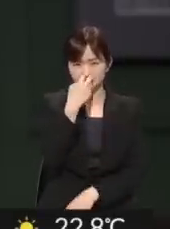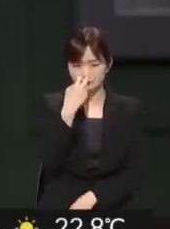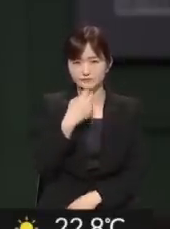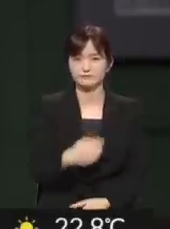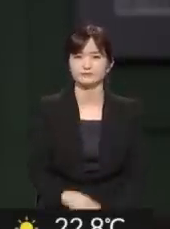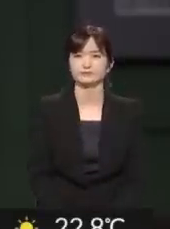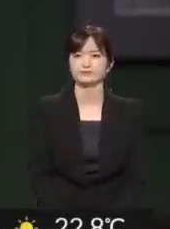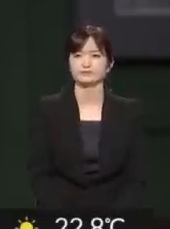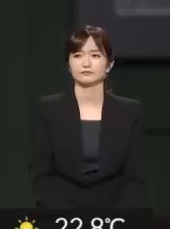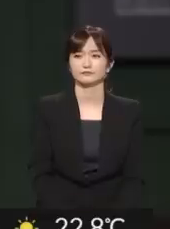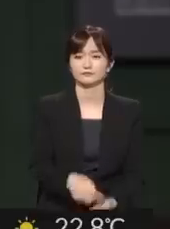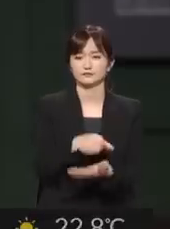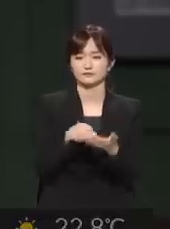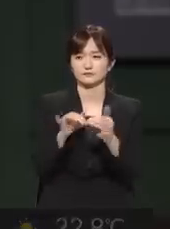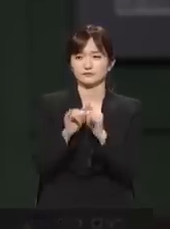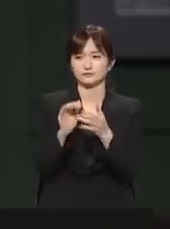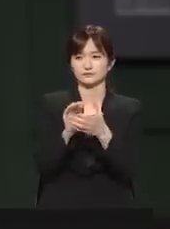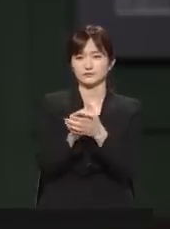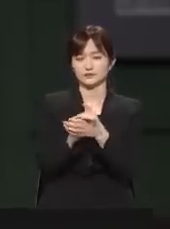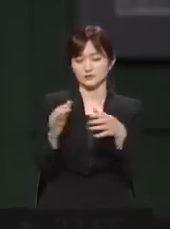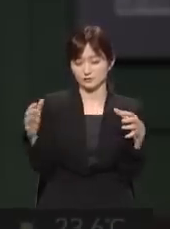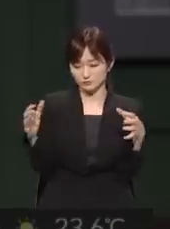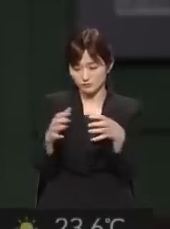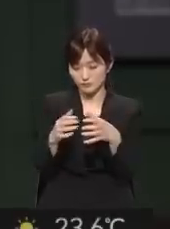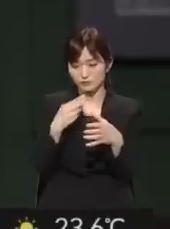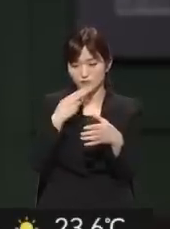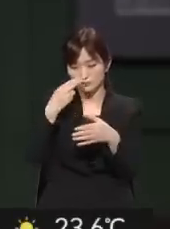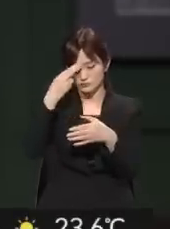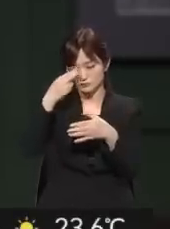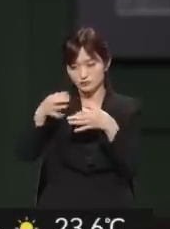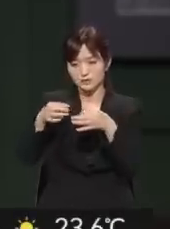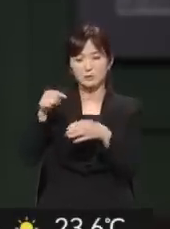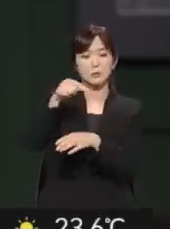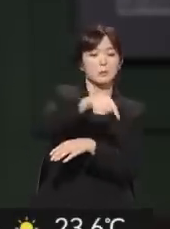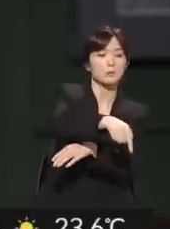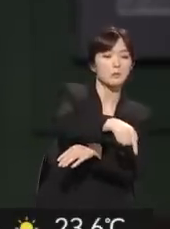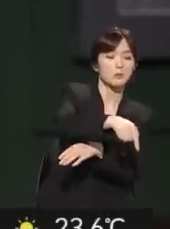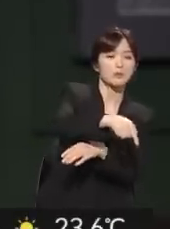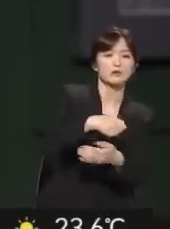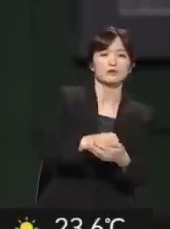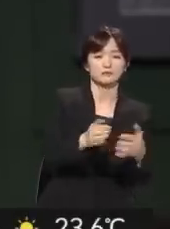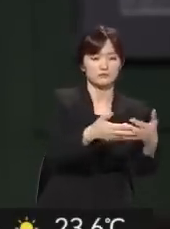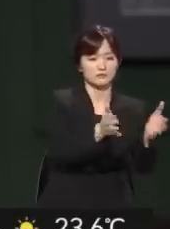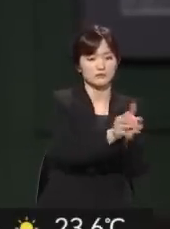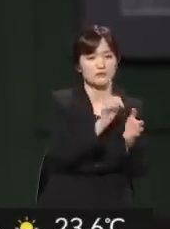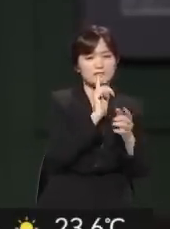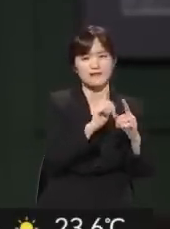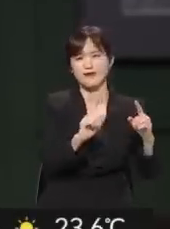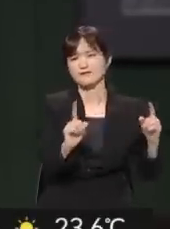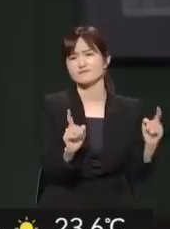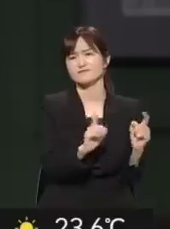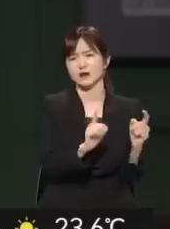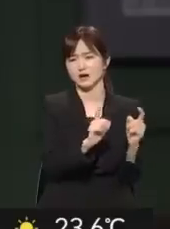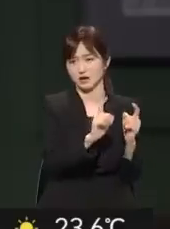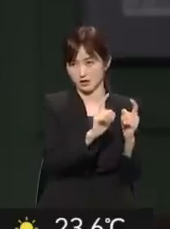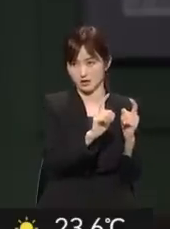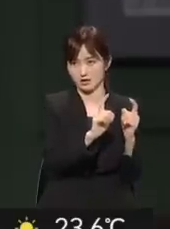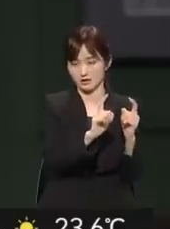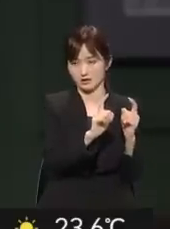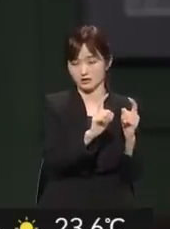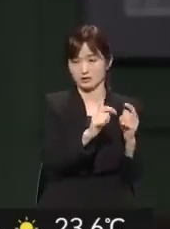했습니다이 피해자가 친구들과 모임 도중에 술집 밖으로 잠깐 혼자 나갔다가이 한 무리와 언쟁이 벌어졌다고 합니다